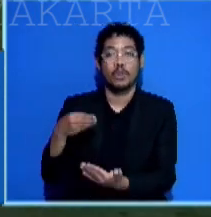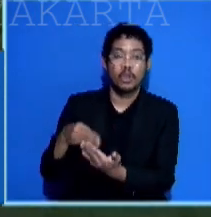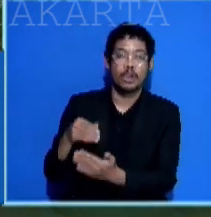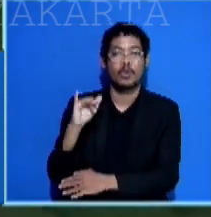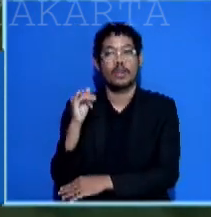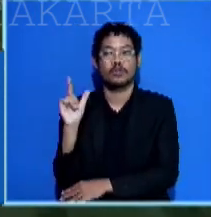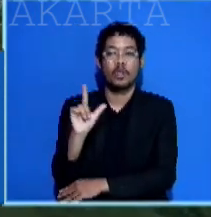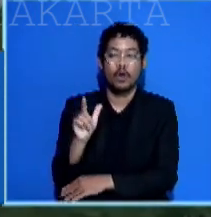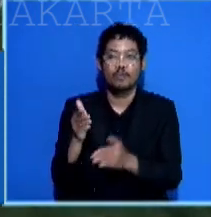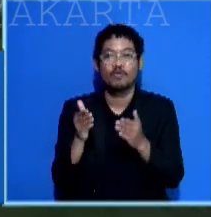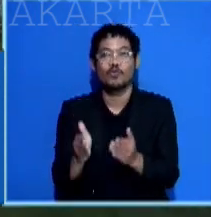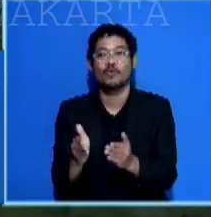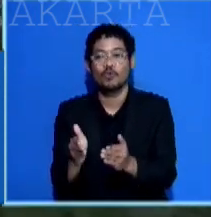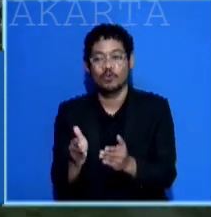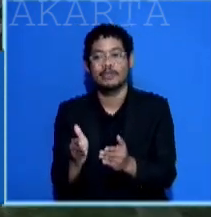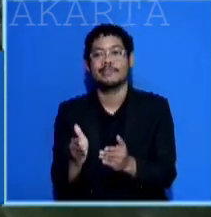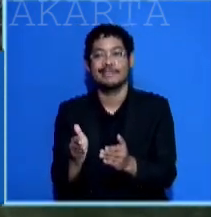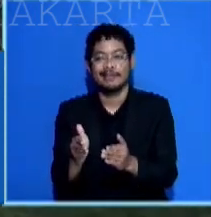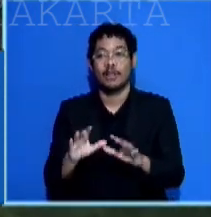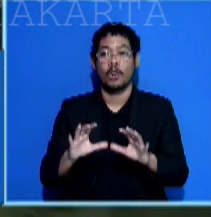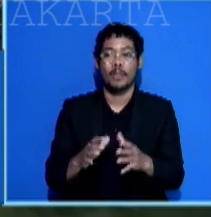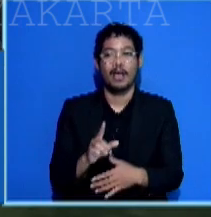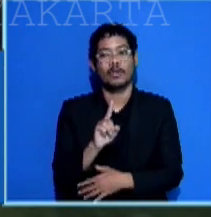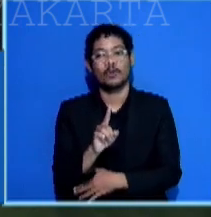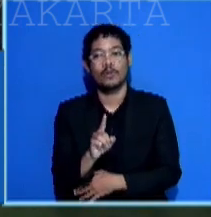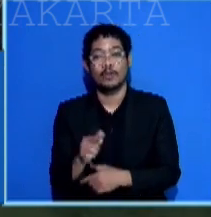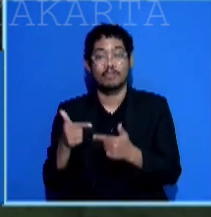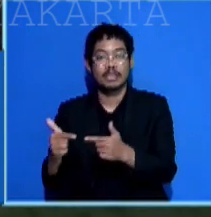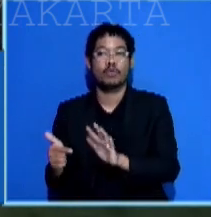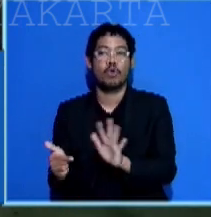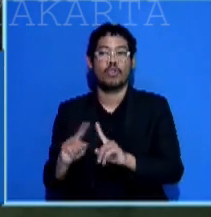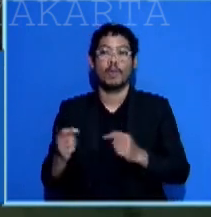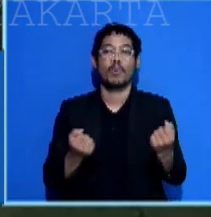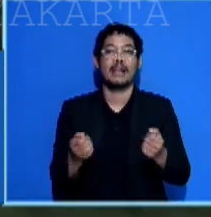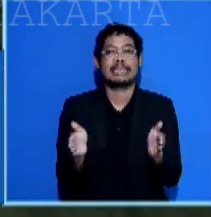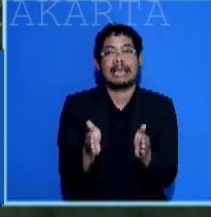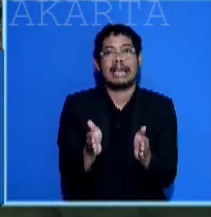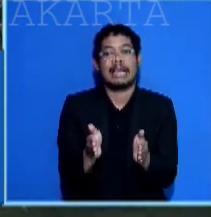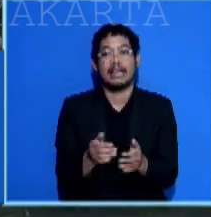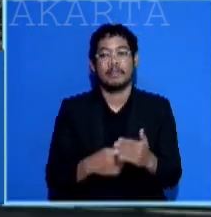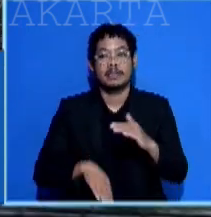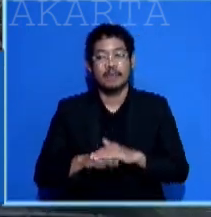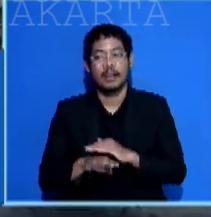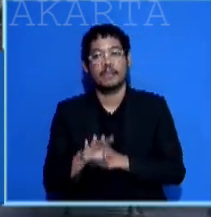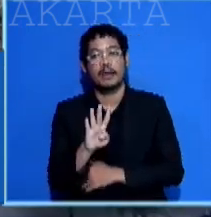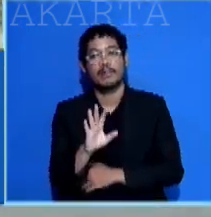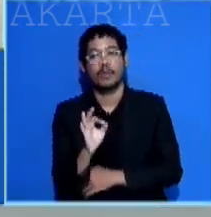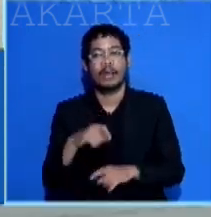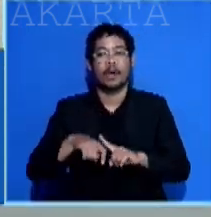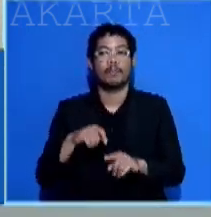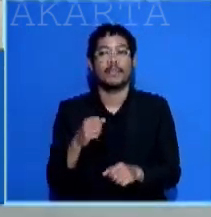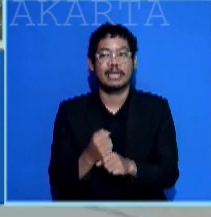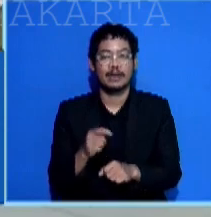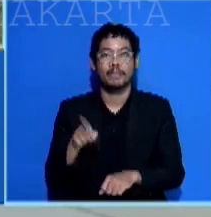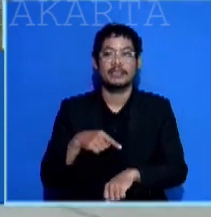diperuntukkan bagi jenis kendaraan golongan satu nonbus atau kendaraan kecil dengan kecepatan maksimum 40 km/j hal ini